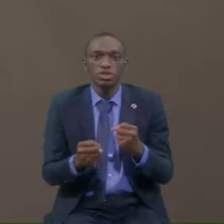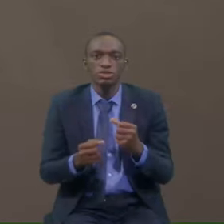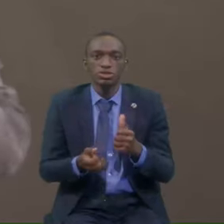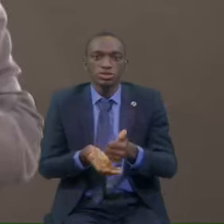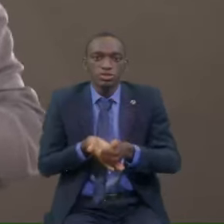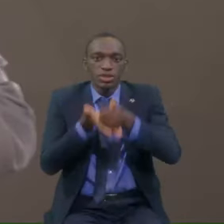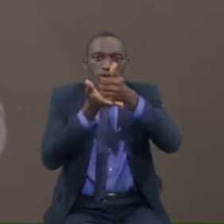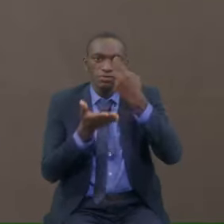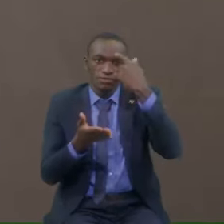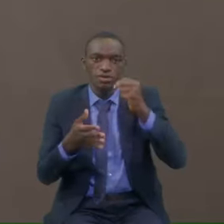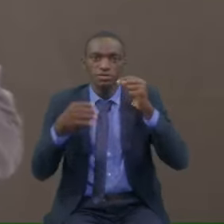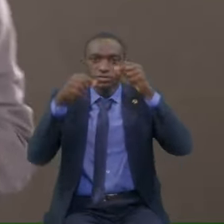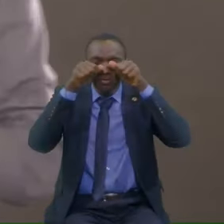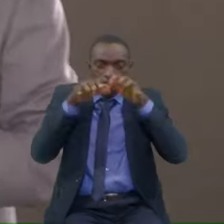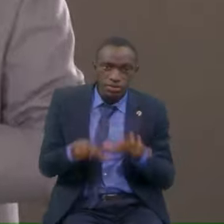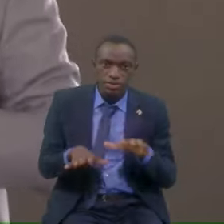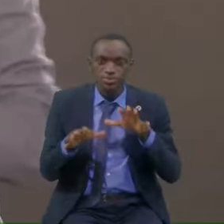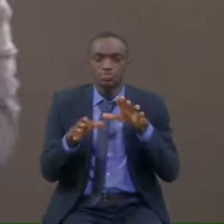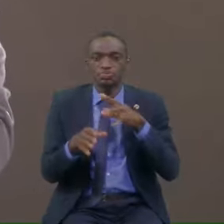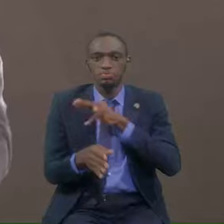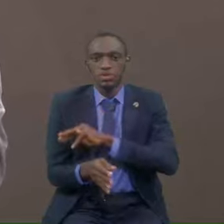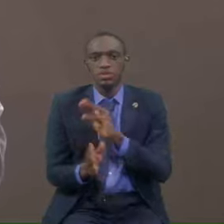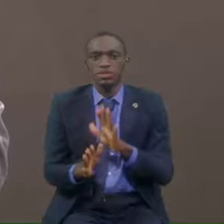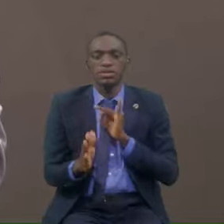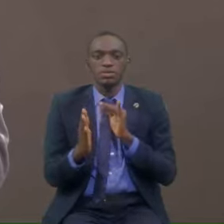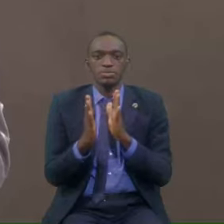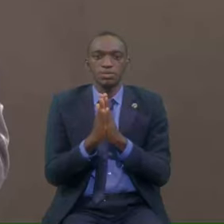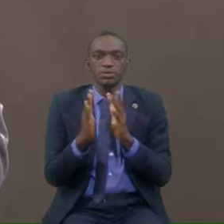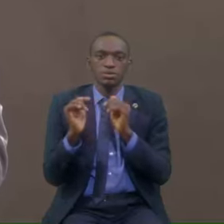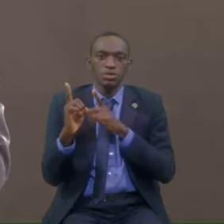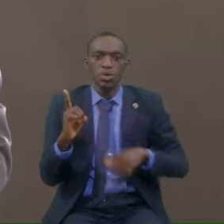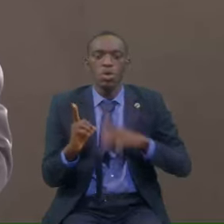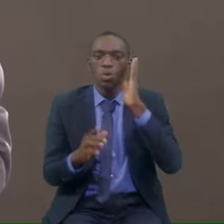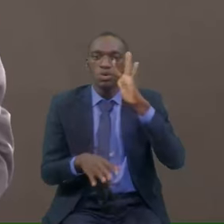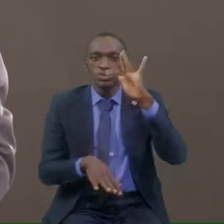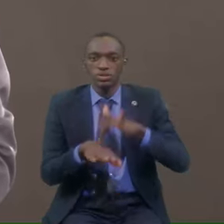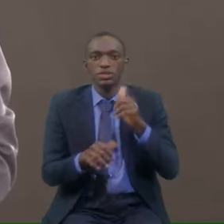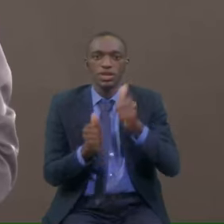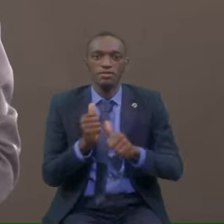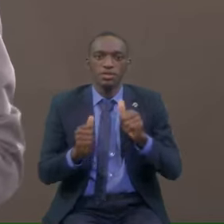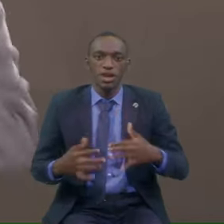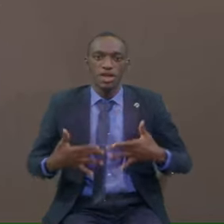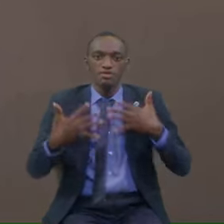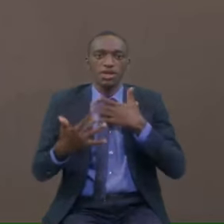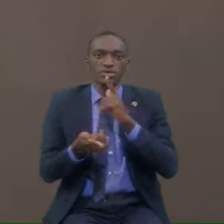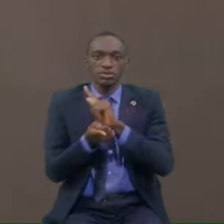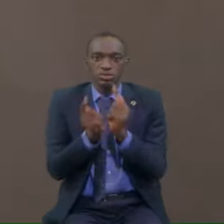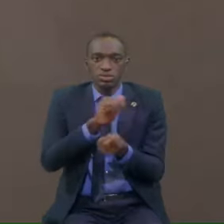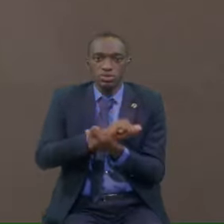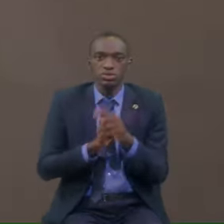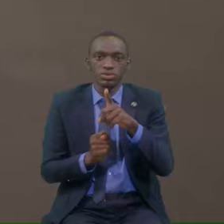Pour le ministre fatigué, nous prions que Dieu touche chaque vie et vous transforme au nom de